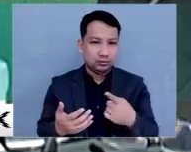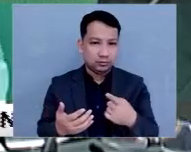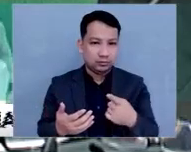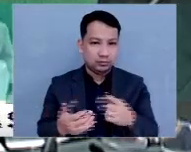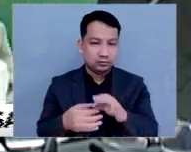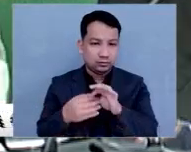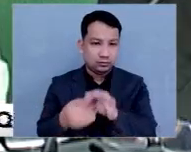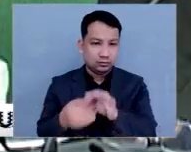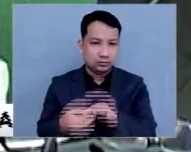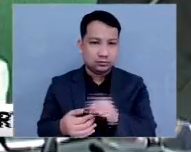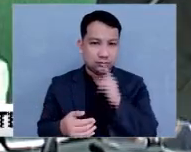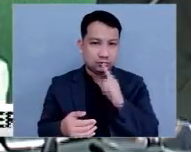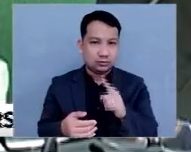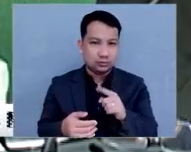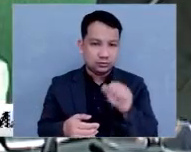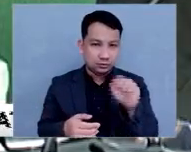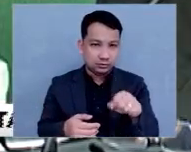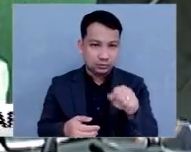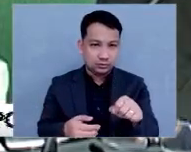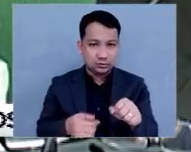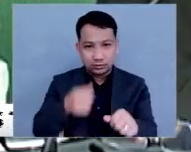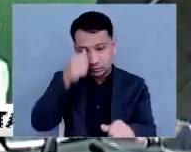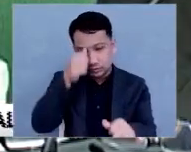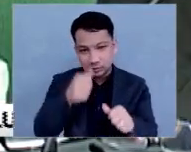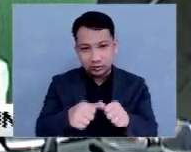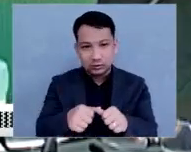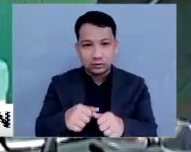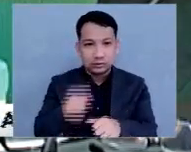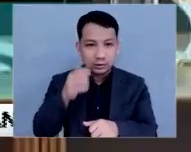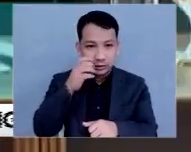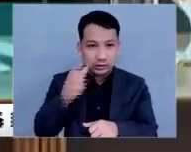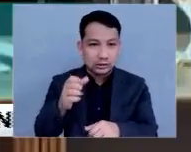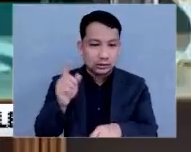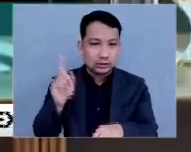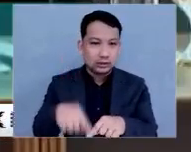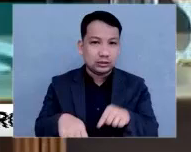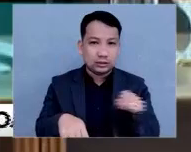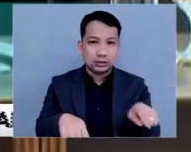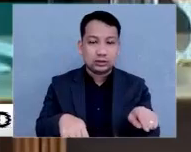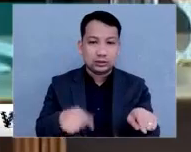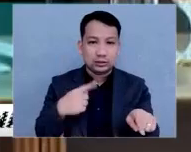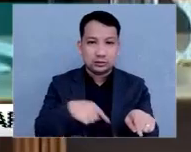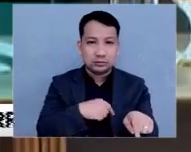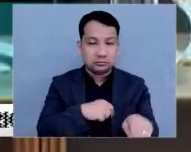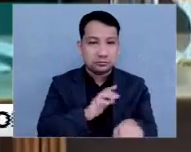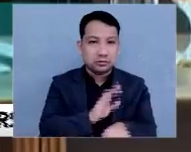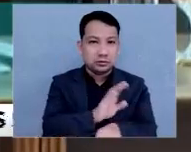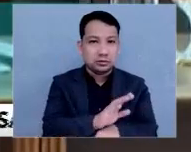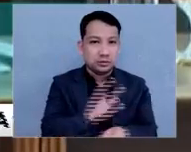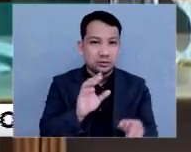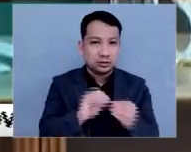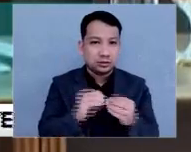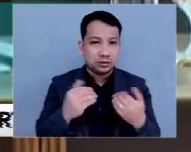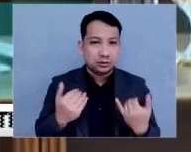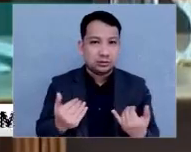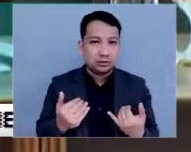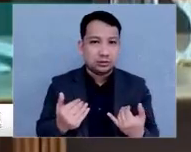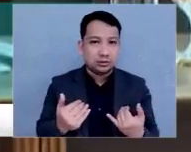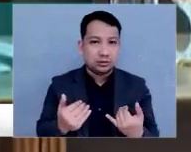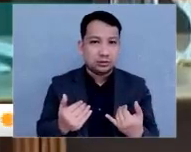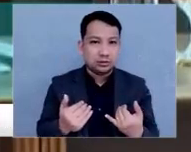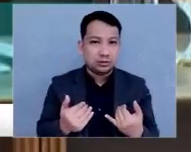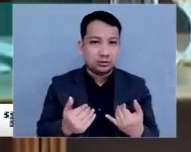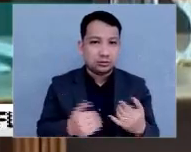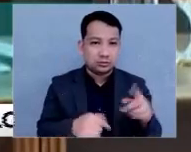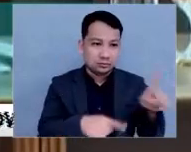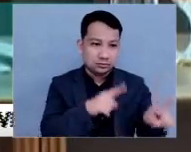okay you are under oath reminding you miss chery ibig sabihin hindi lang kayo ang ah pfa find